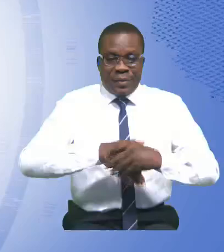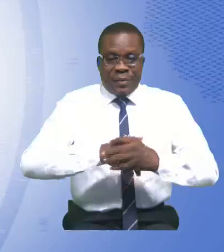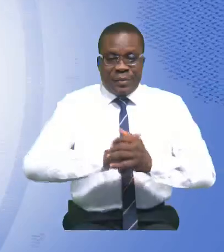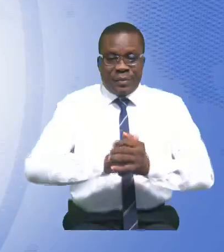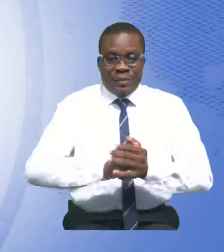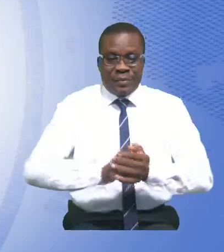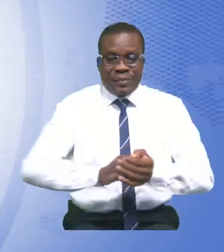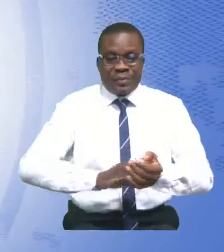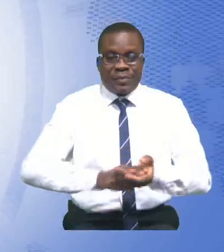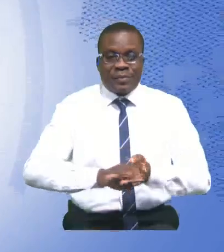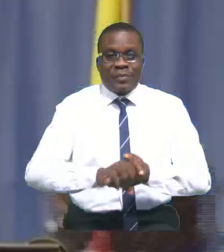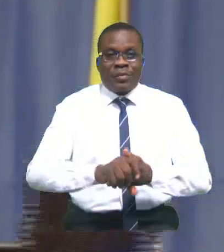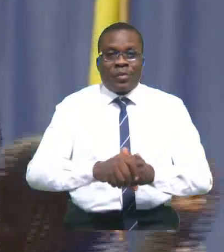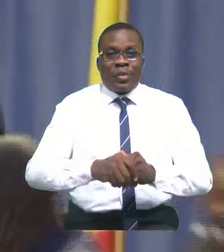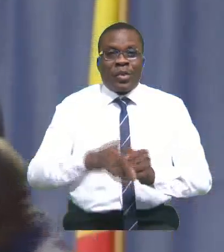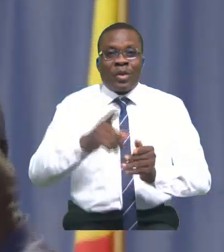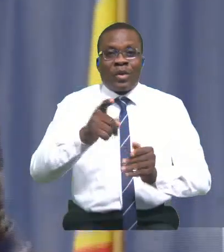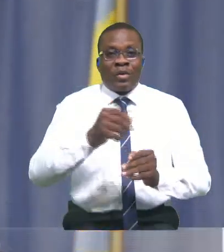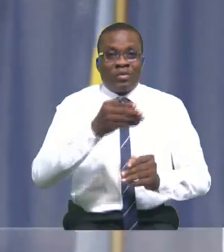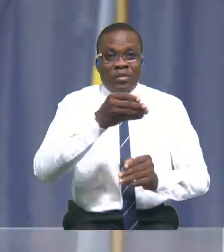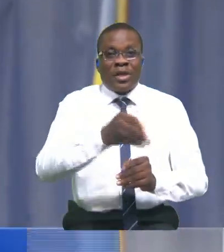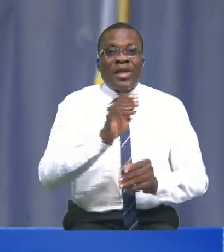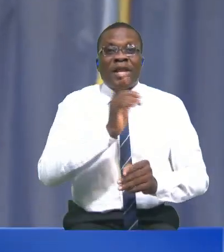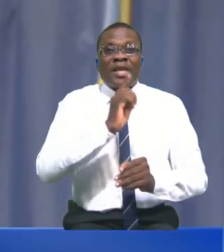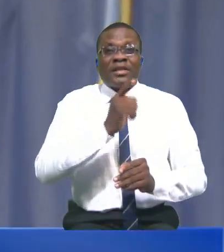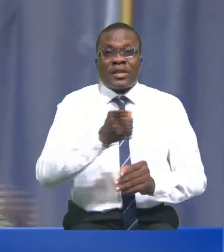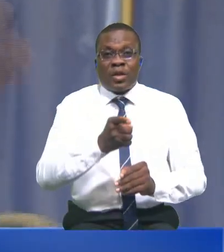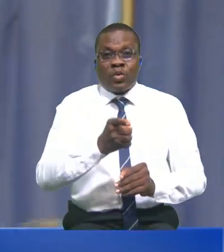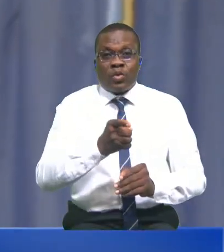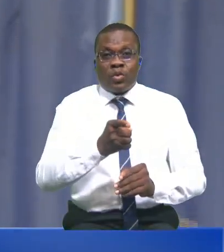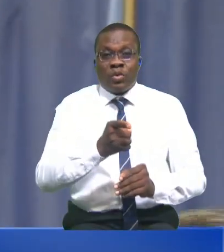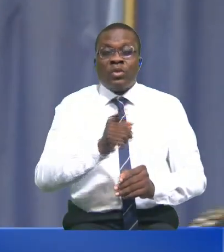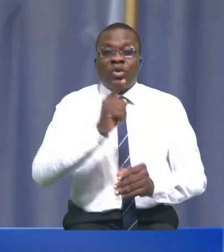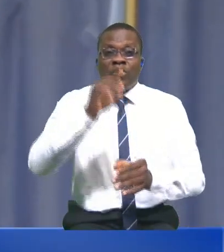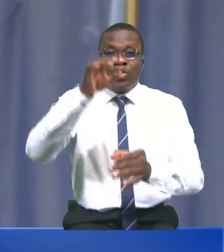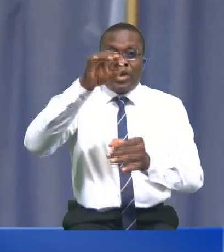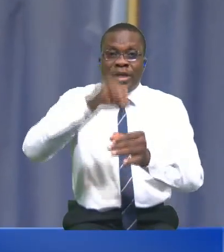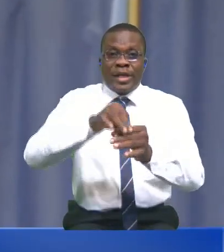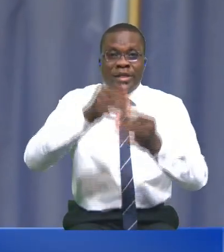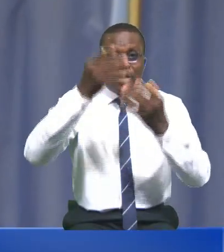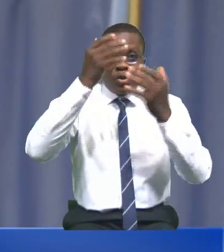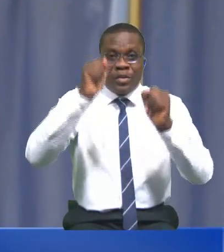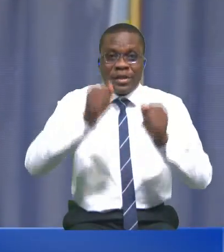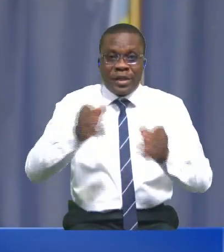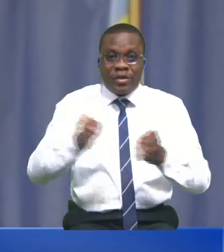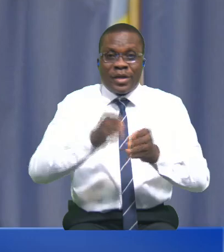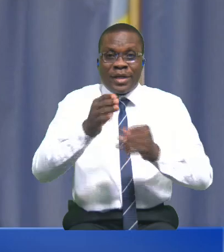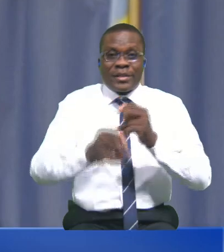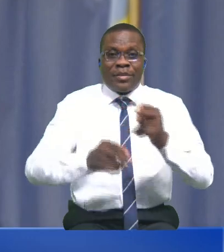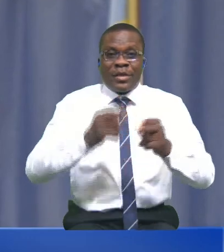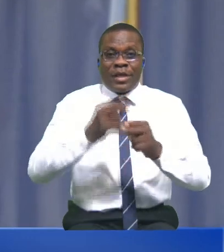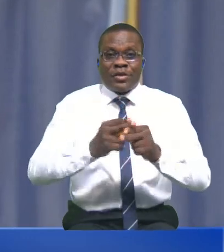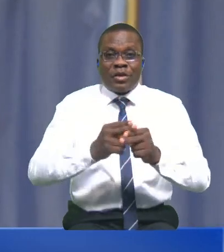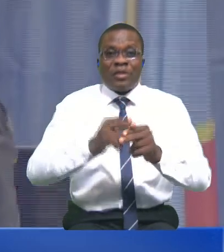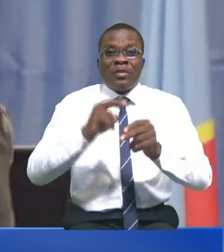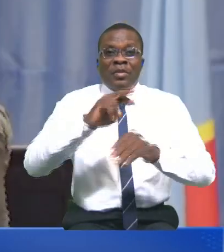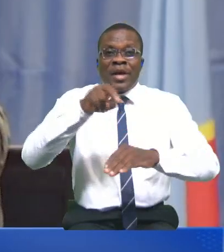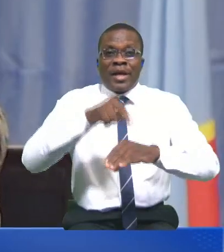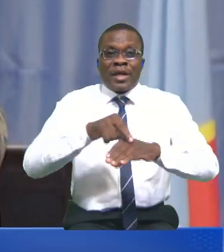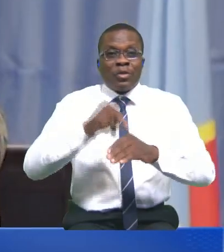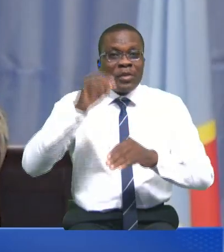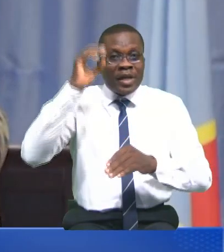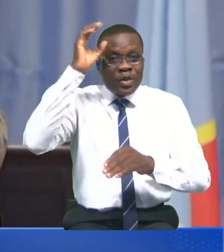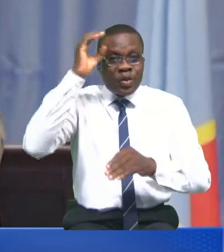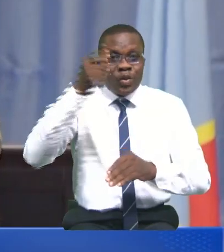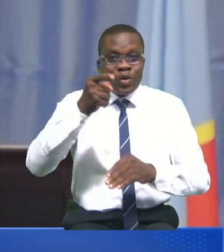soali mboso Nkodia puanga est élu président de l'Assemblée nationale en République démocratique du Congo le